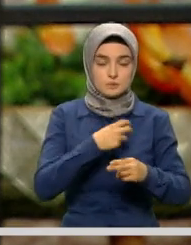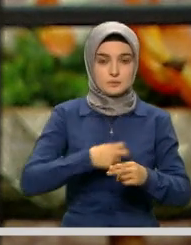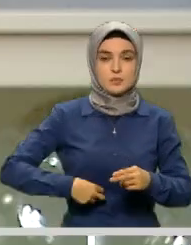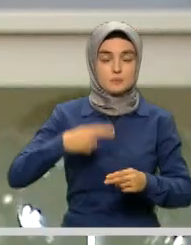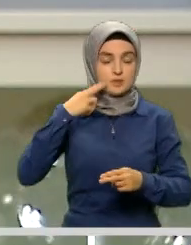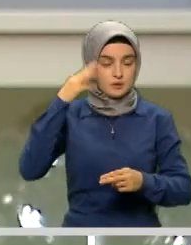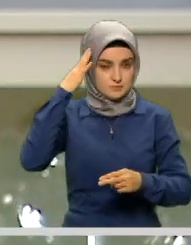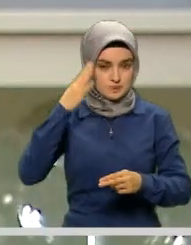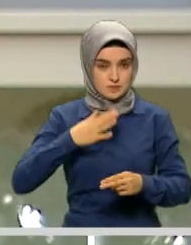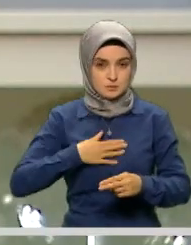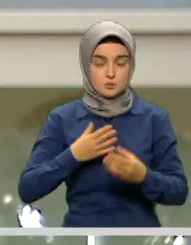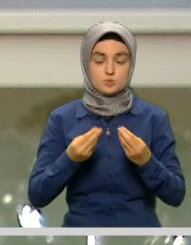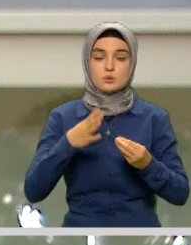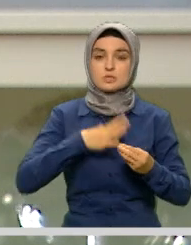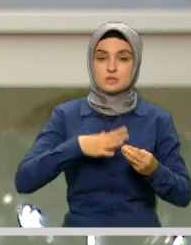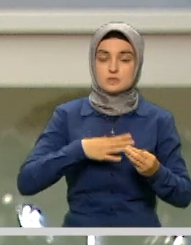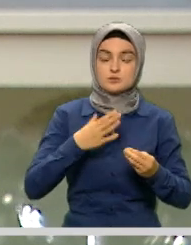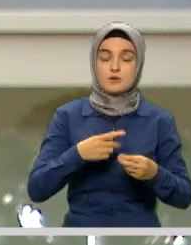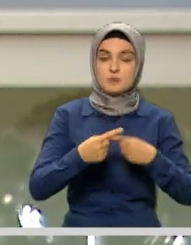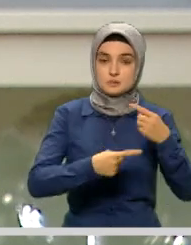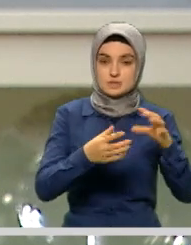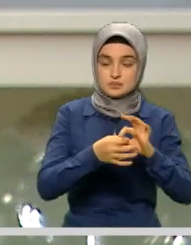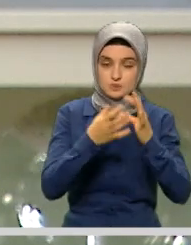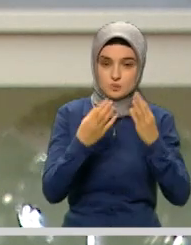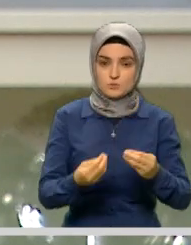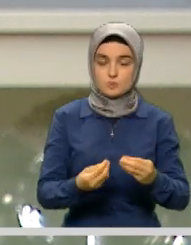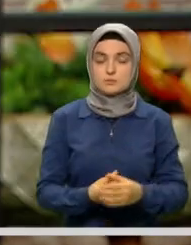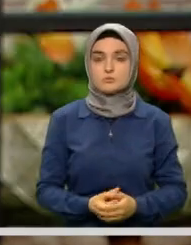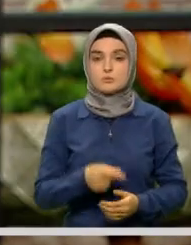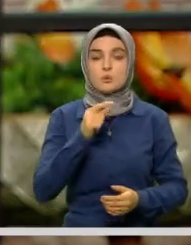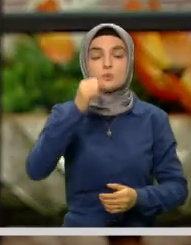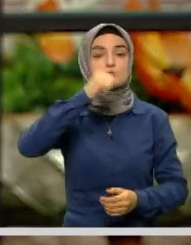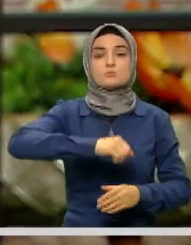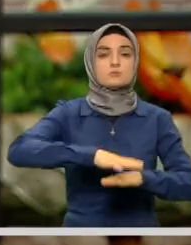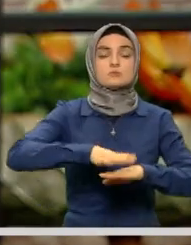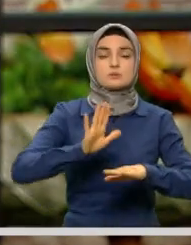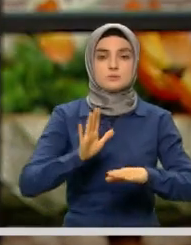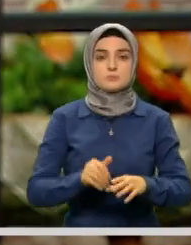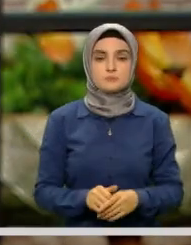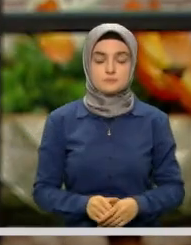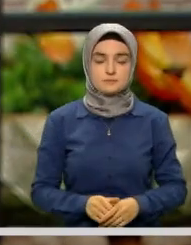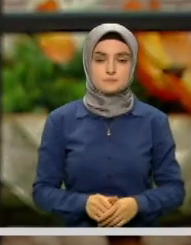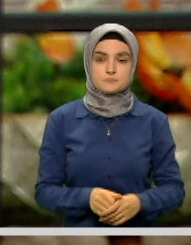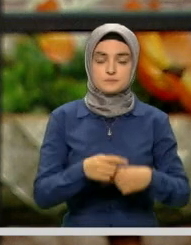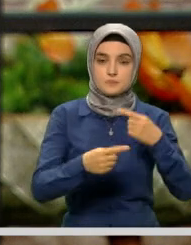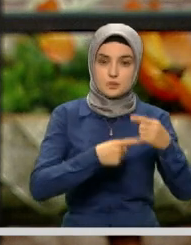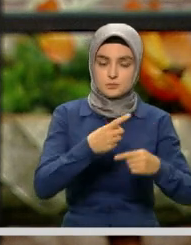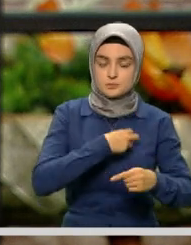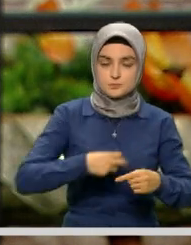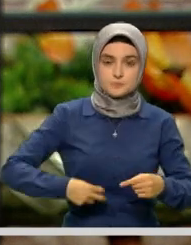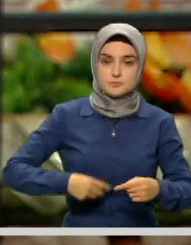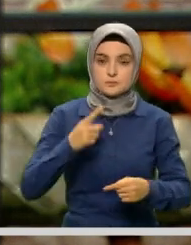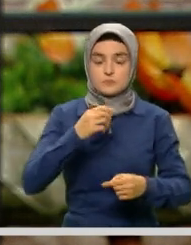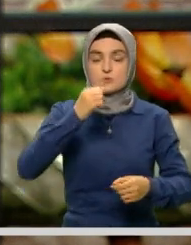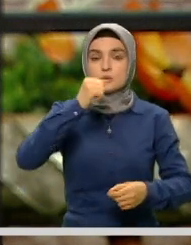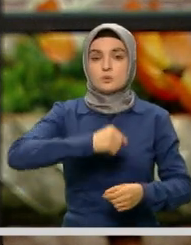istiyor amcasıyla ilgili aleyhissalatü vesselam. Yani düşünün ki o düşmanlık da yapmamış. Yani amcası, yani peygamberimize bir düşmanlık